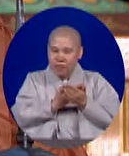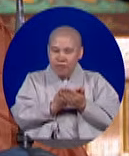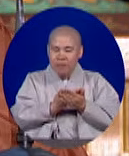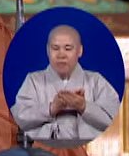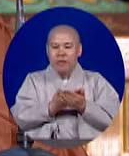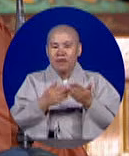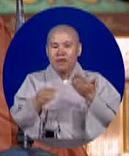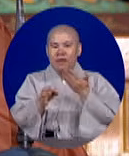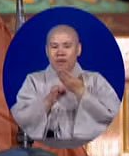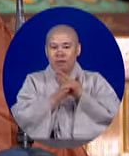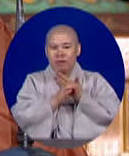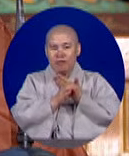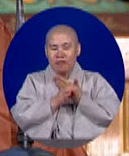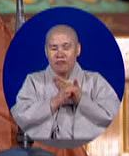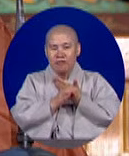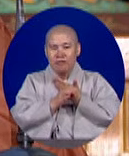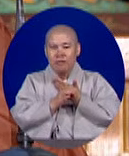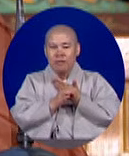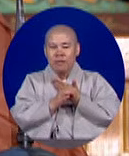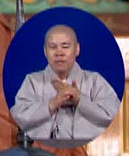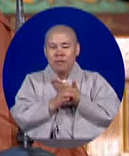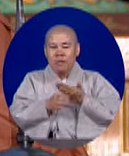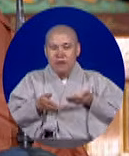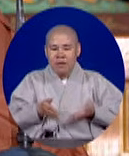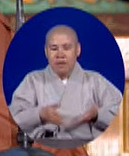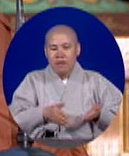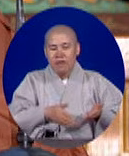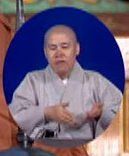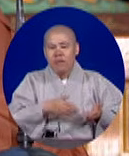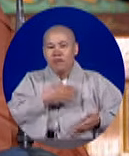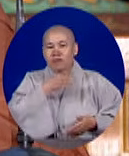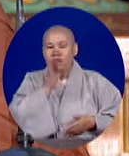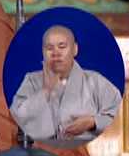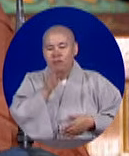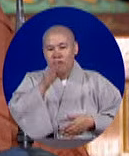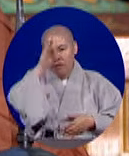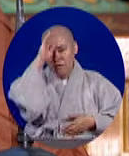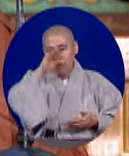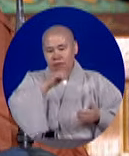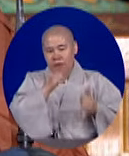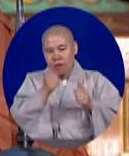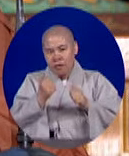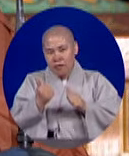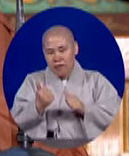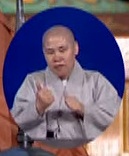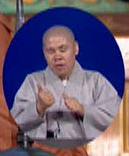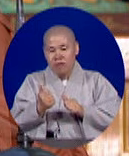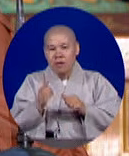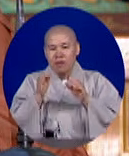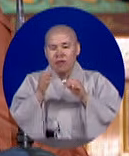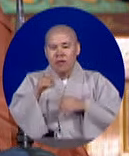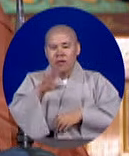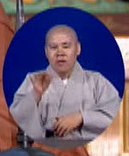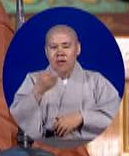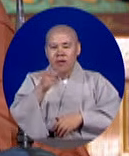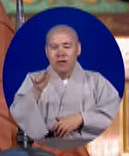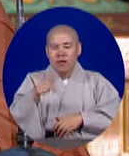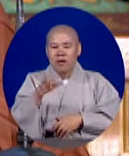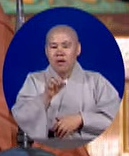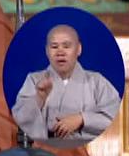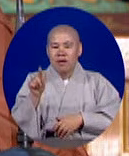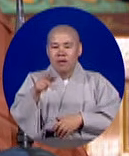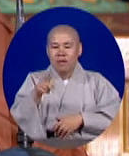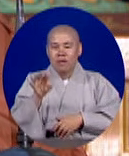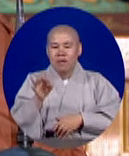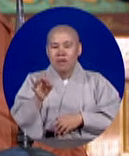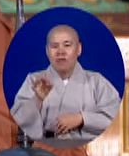그러면 그 생로병사에서 상나가정 보는 이치가 뭐냐, 그런 게 있어요.